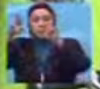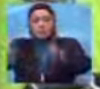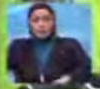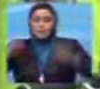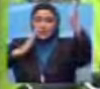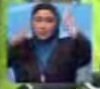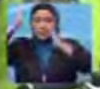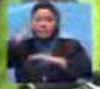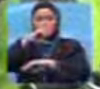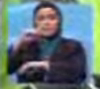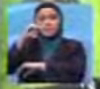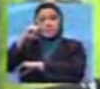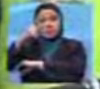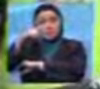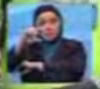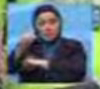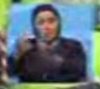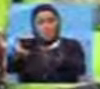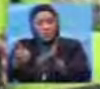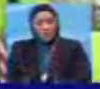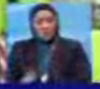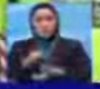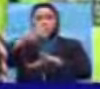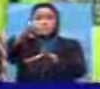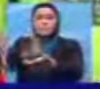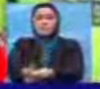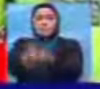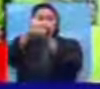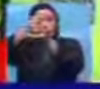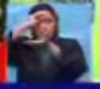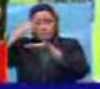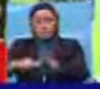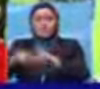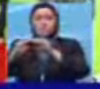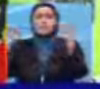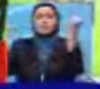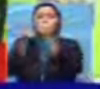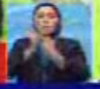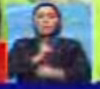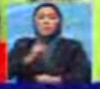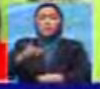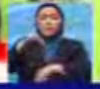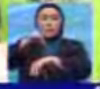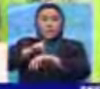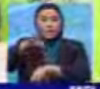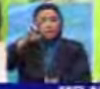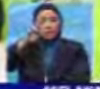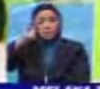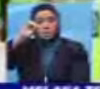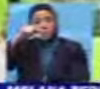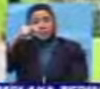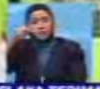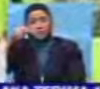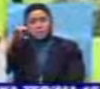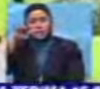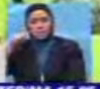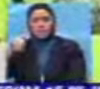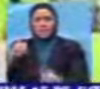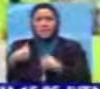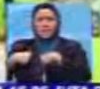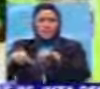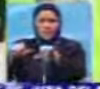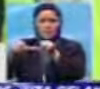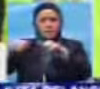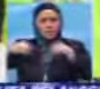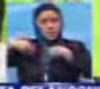kerajaan, NGO yang ingin menyalur sumbangan kepada masyarakat Islam Rohingya, mereka masih mempunyai masa untuk berbuat